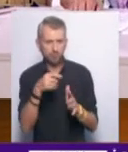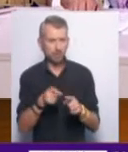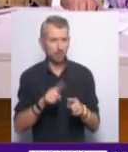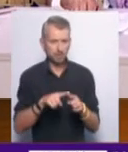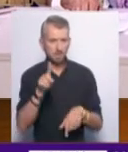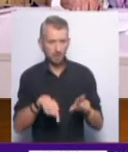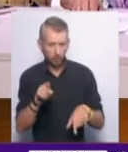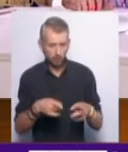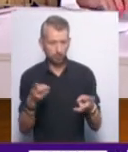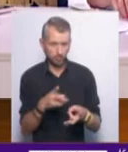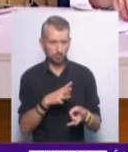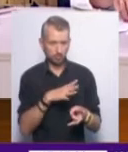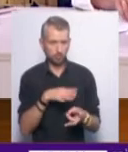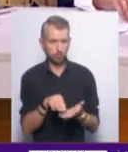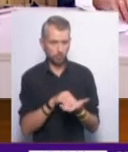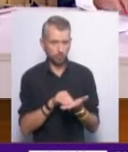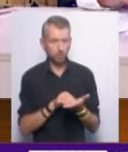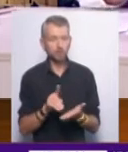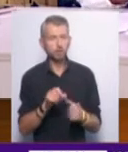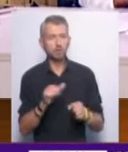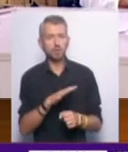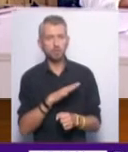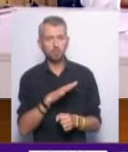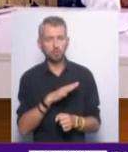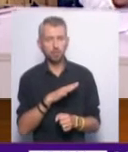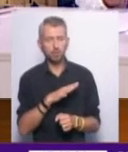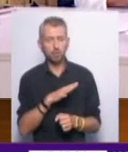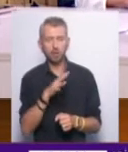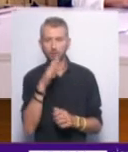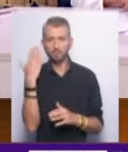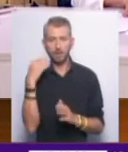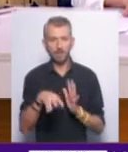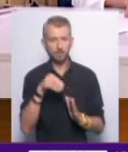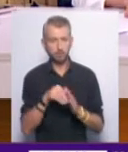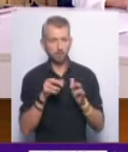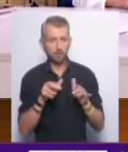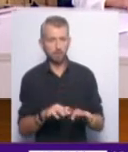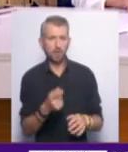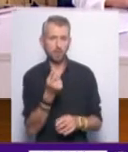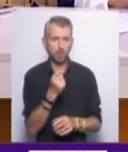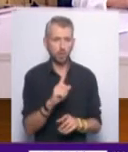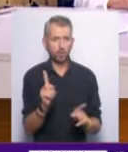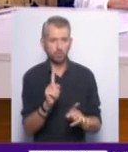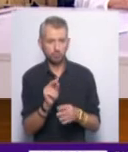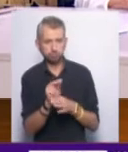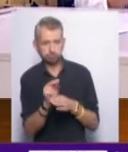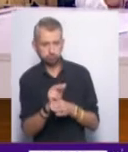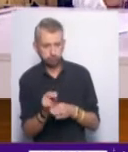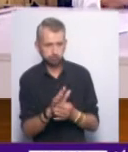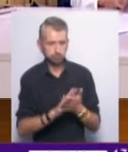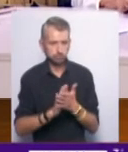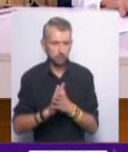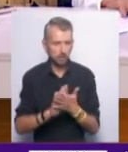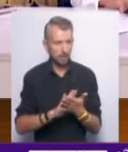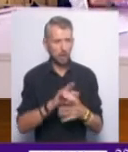час відкачували. То, що можна було на етапі виборчої кампанії трохи, як то кажуть, підшаманили, да,